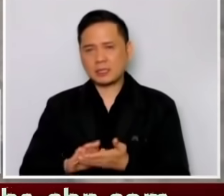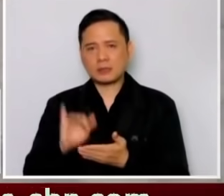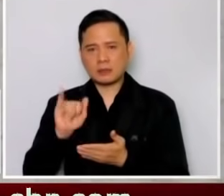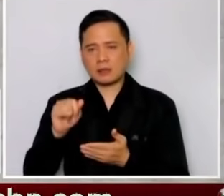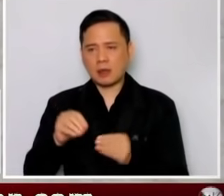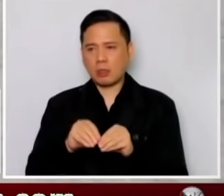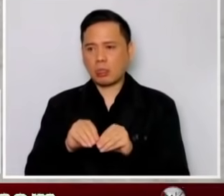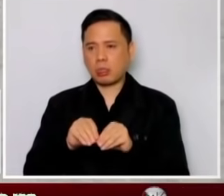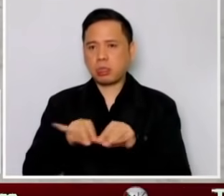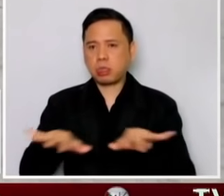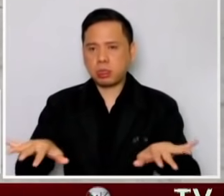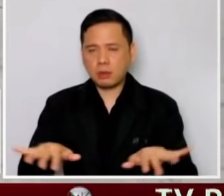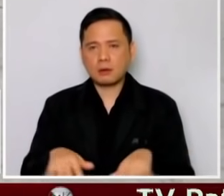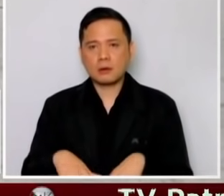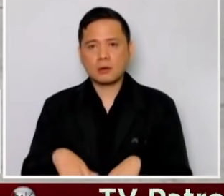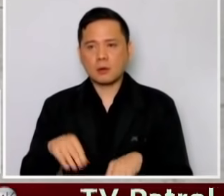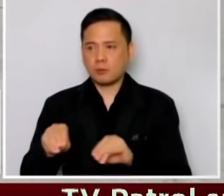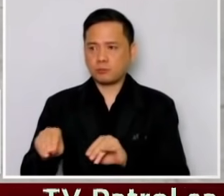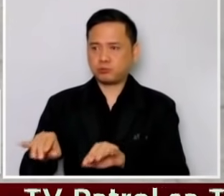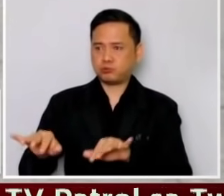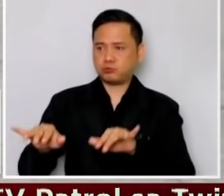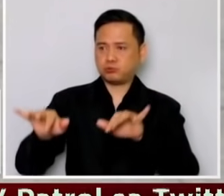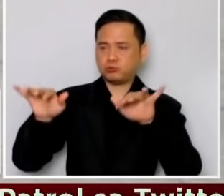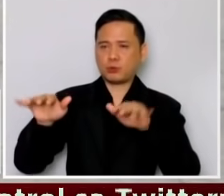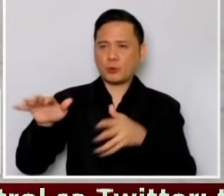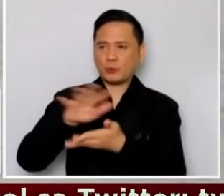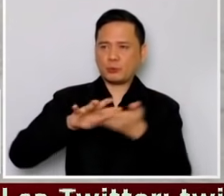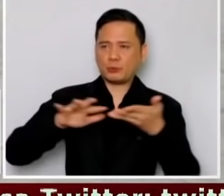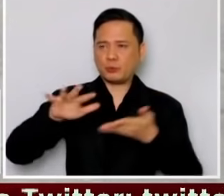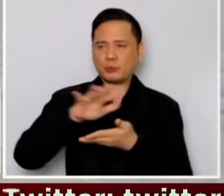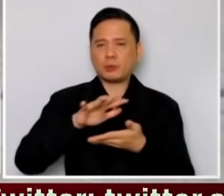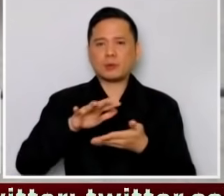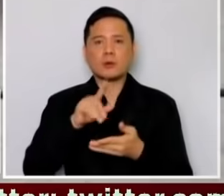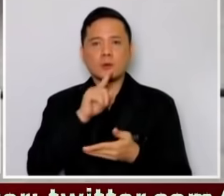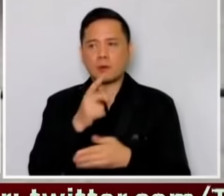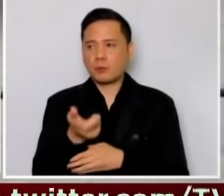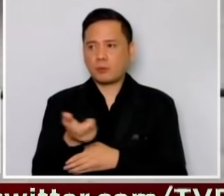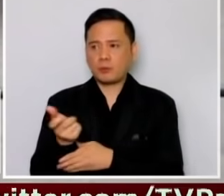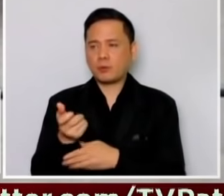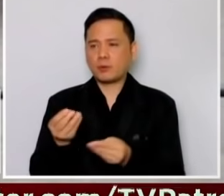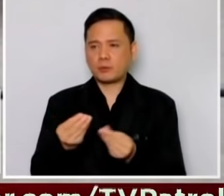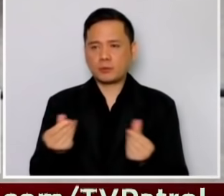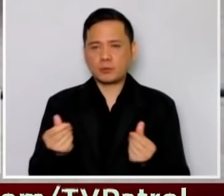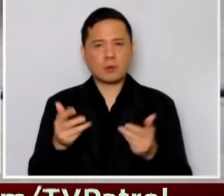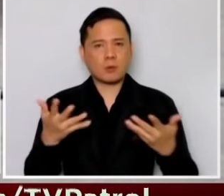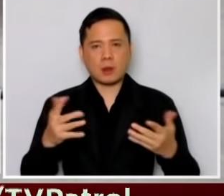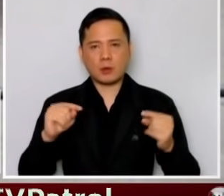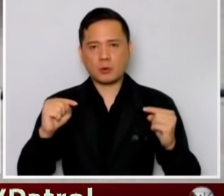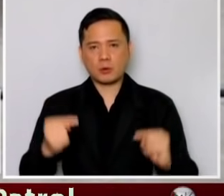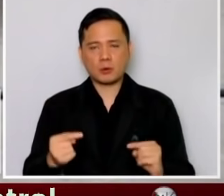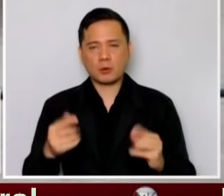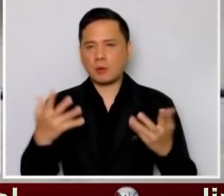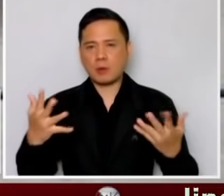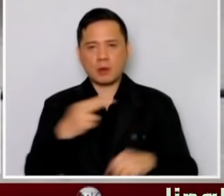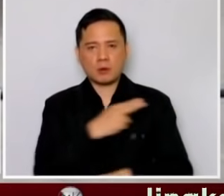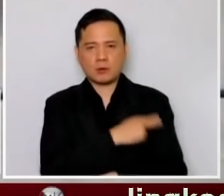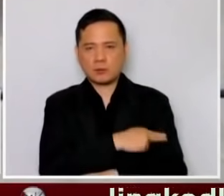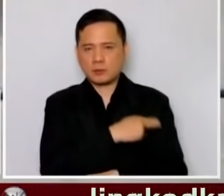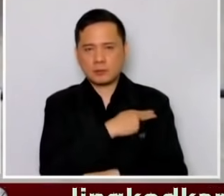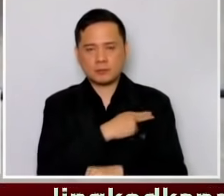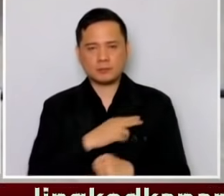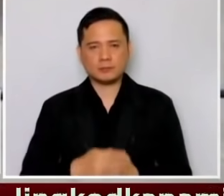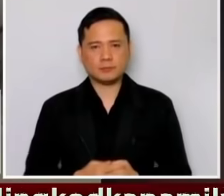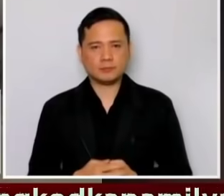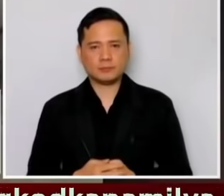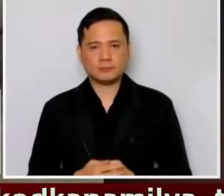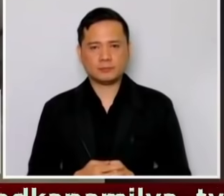ang pag-usok pasado alas 2 ng hapon. Wala namang naiulat na naospital o nasaktan sa nangyaring chemical